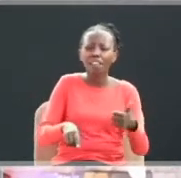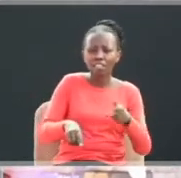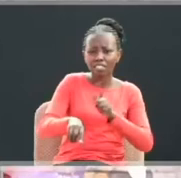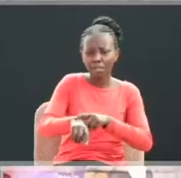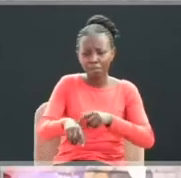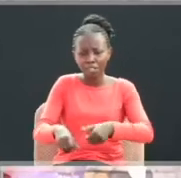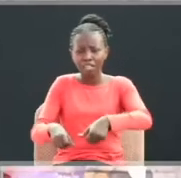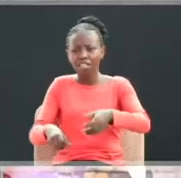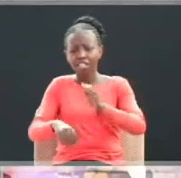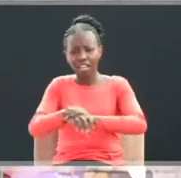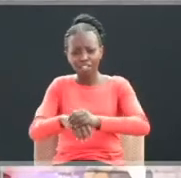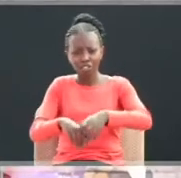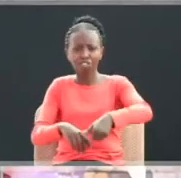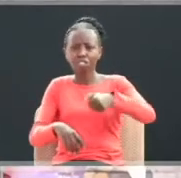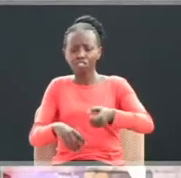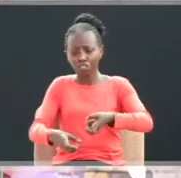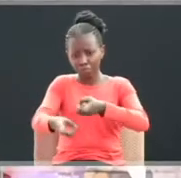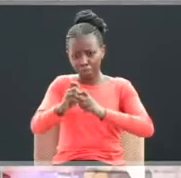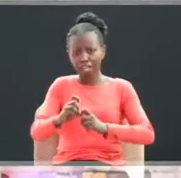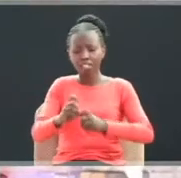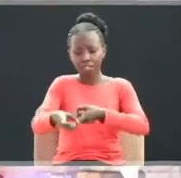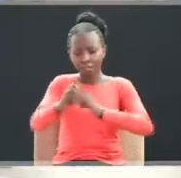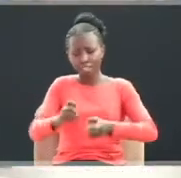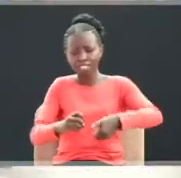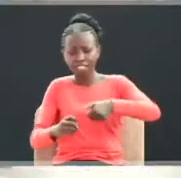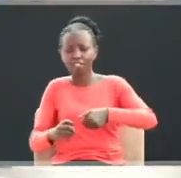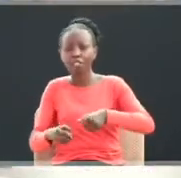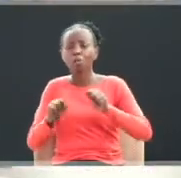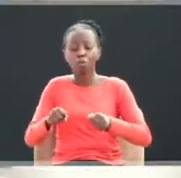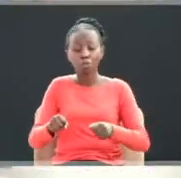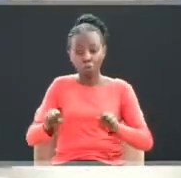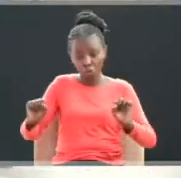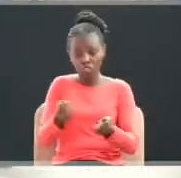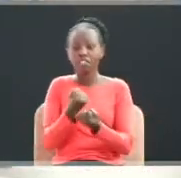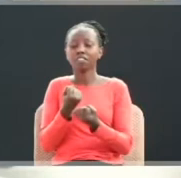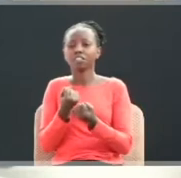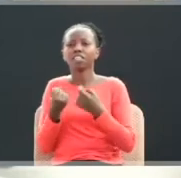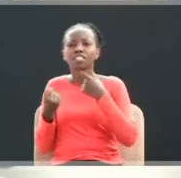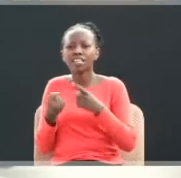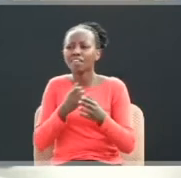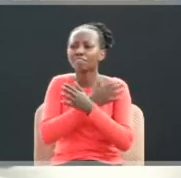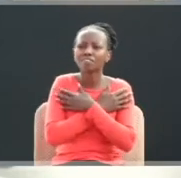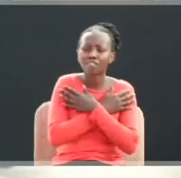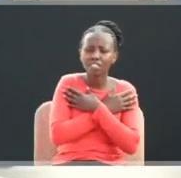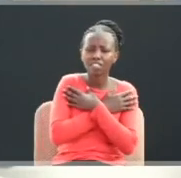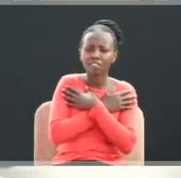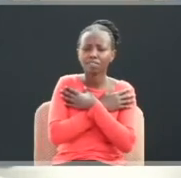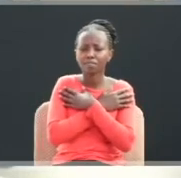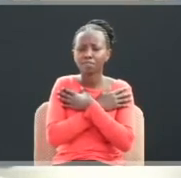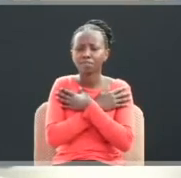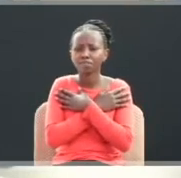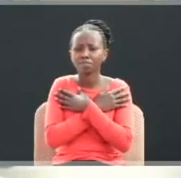I'm saying that is good. That's what Christian and brotherly love is. And I tell you, friends, and hear me, and I have said it on this